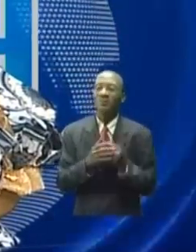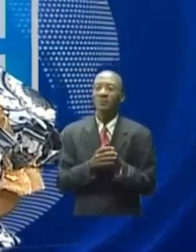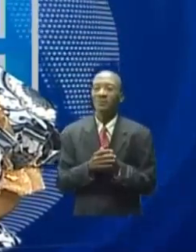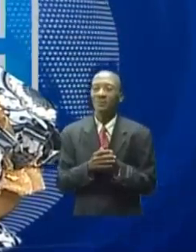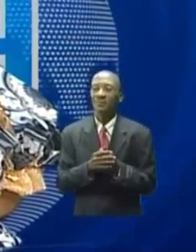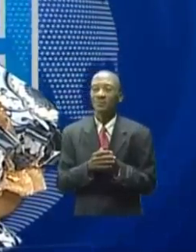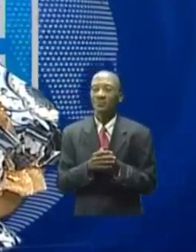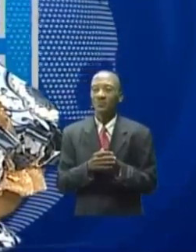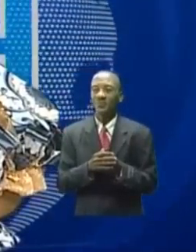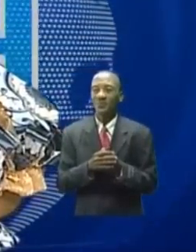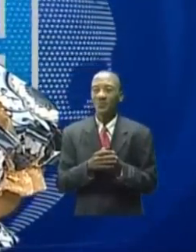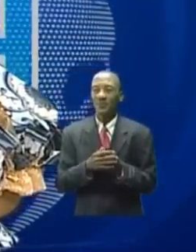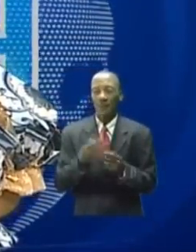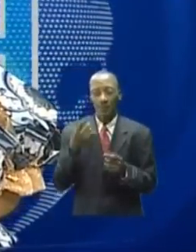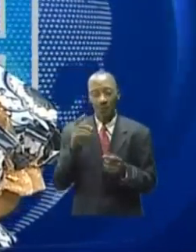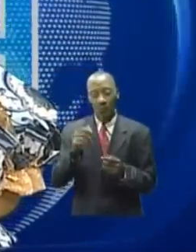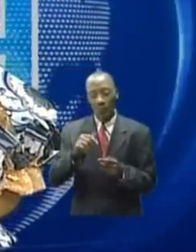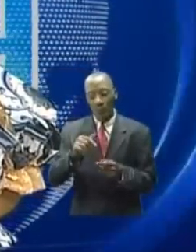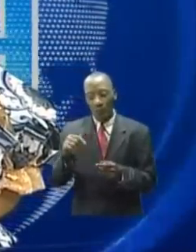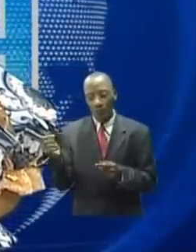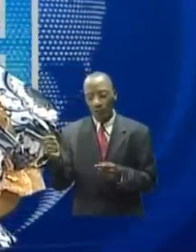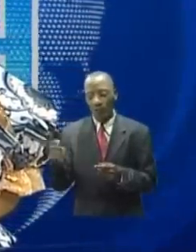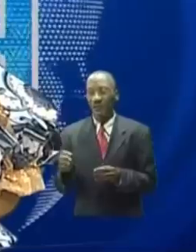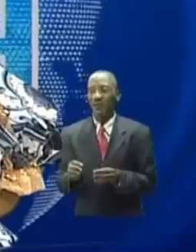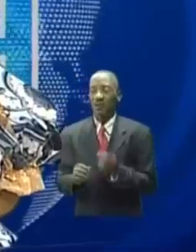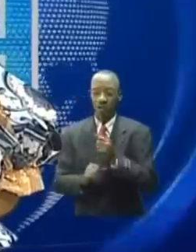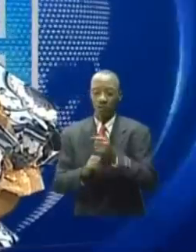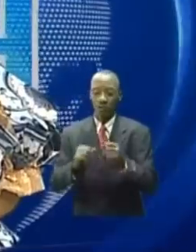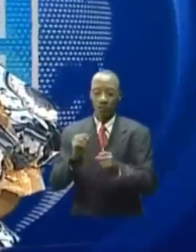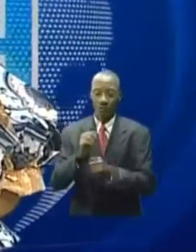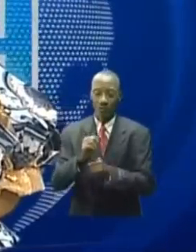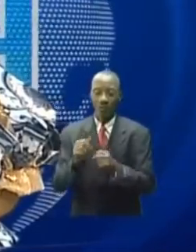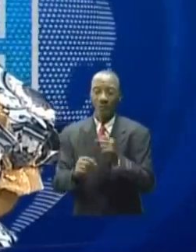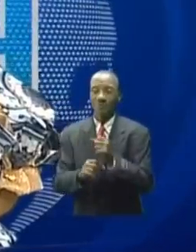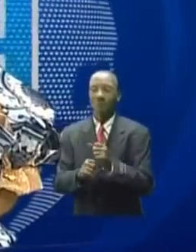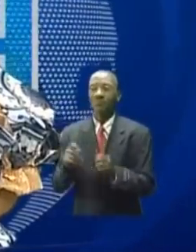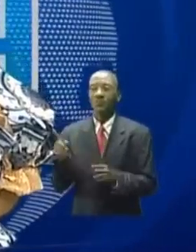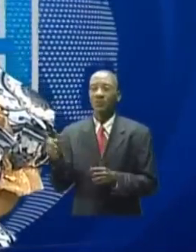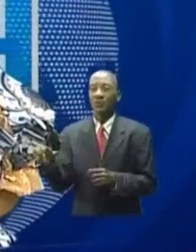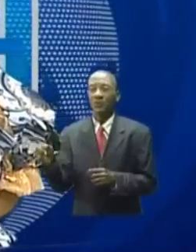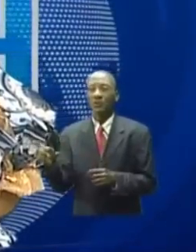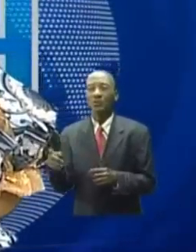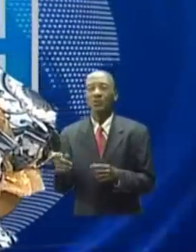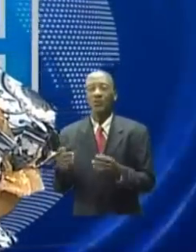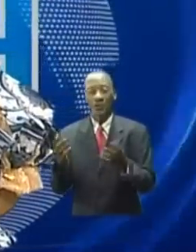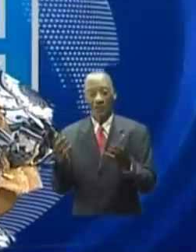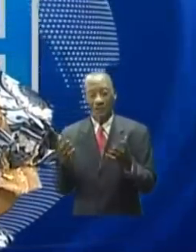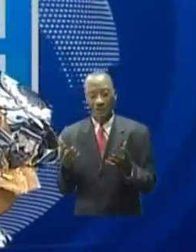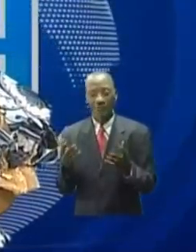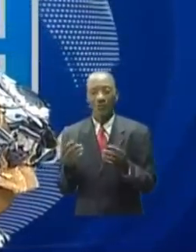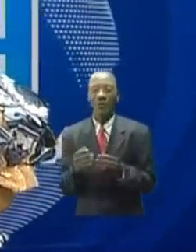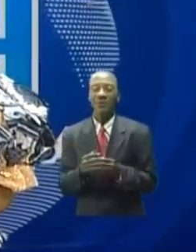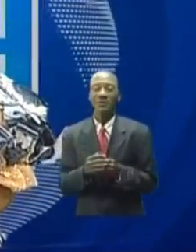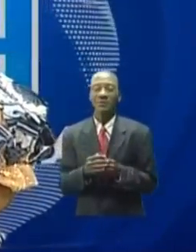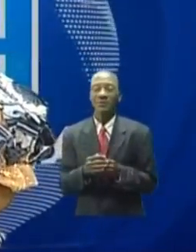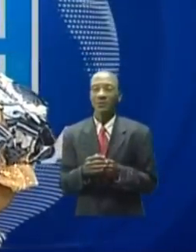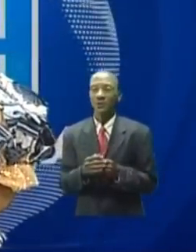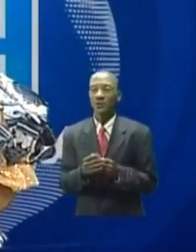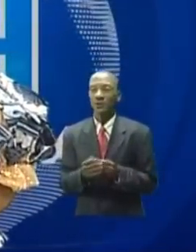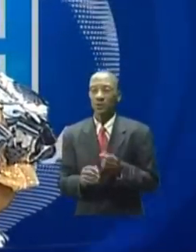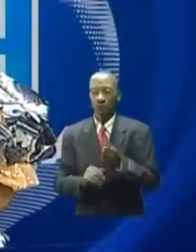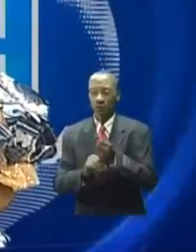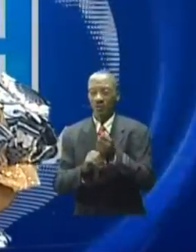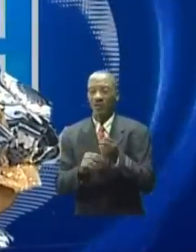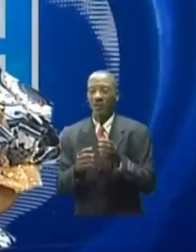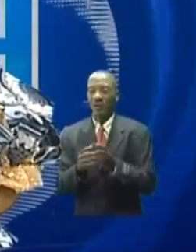la DN500 en plein boulevard du 30 juin en allant vers Royal. Par conséquent, des perturbations et